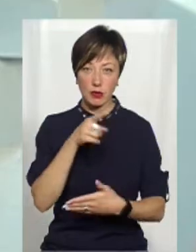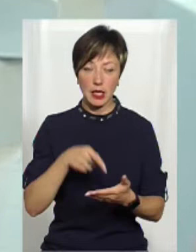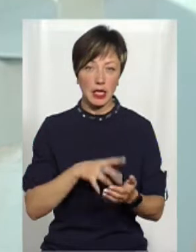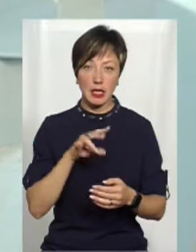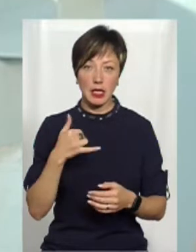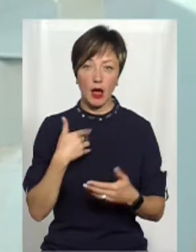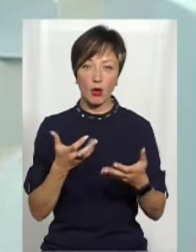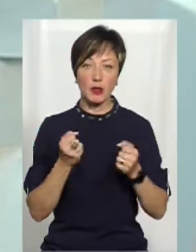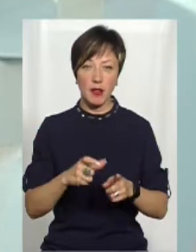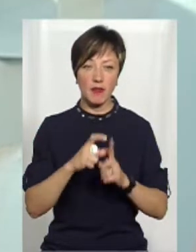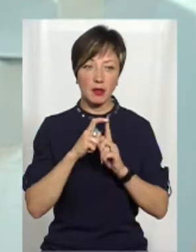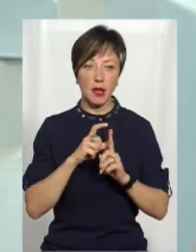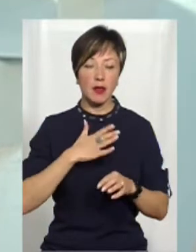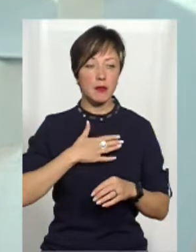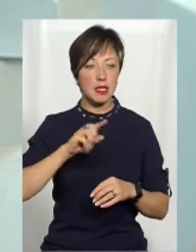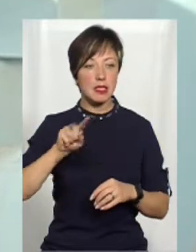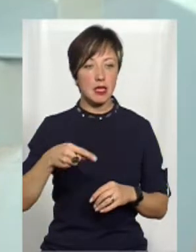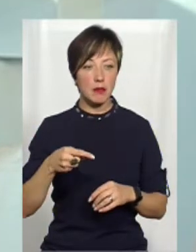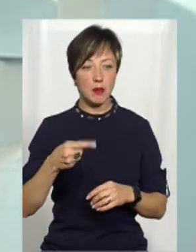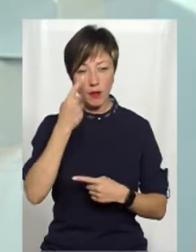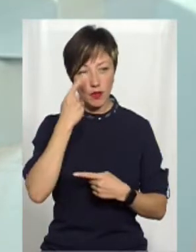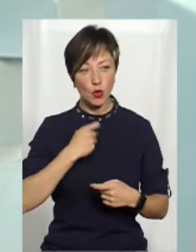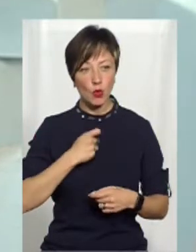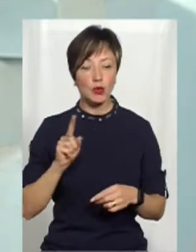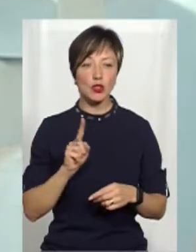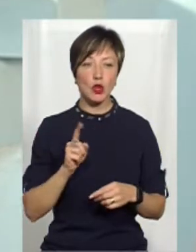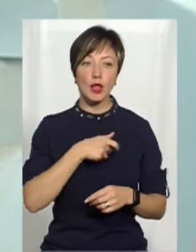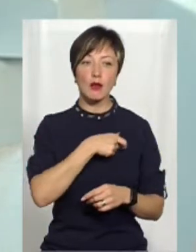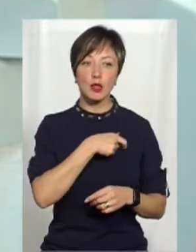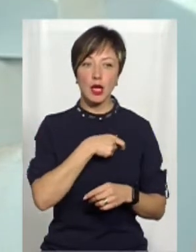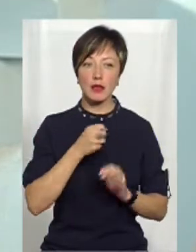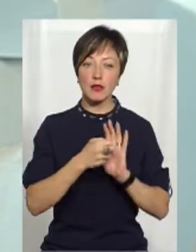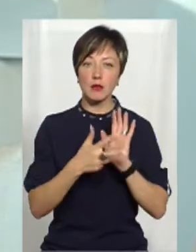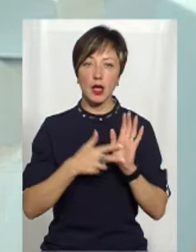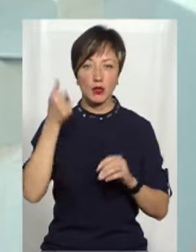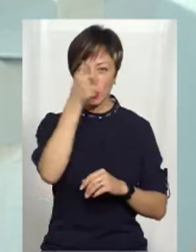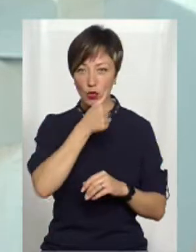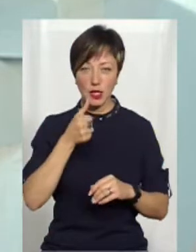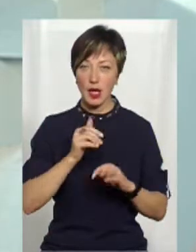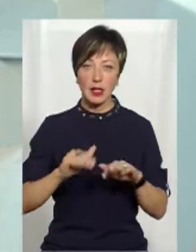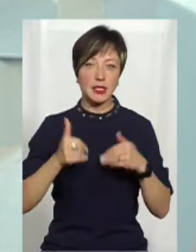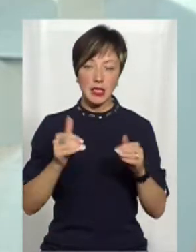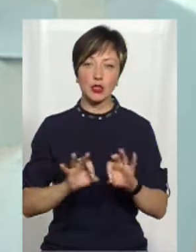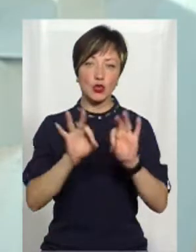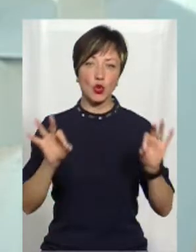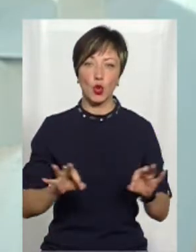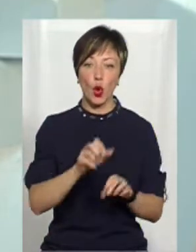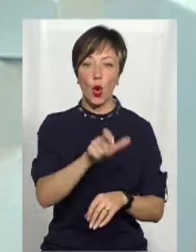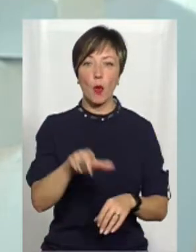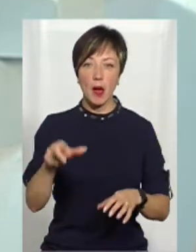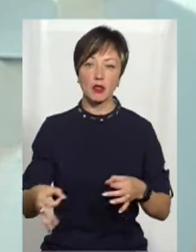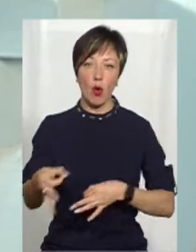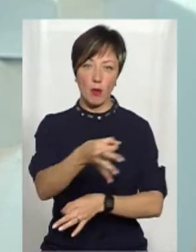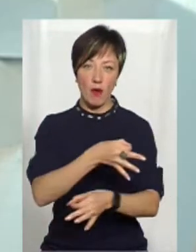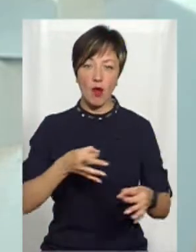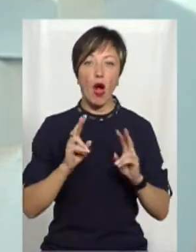Ні, я отримала відповідь на мій запит. Мені повідомили, що депутати в 18-му році не ініціювали жодного громадського